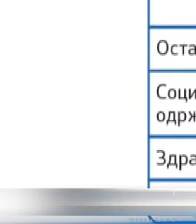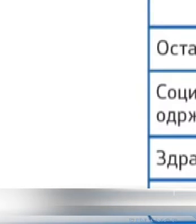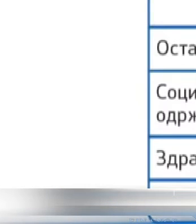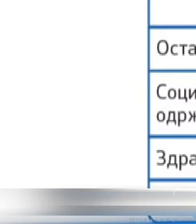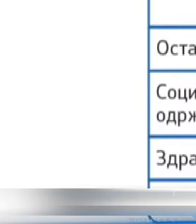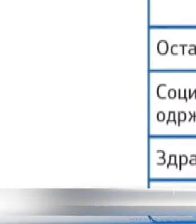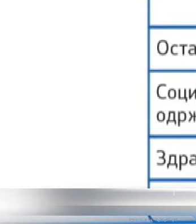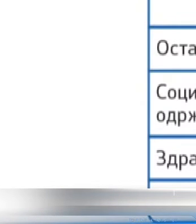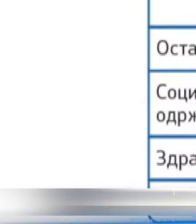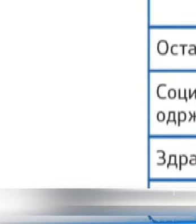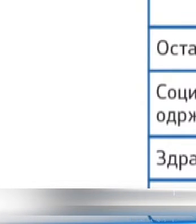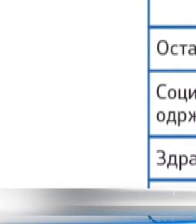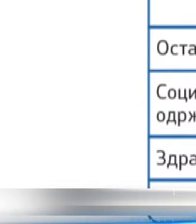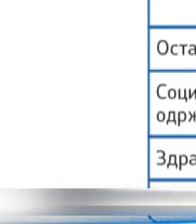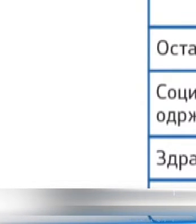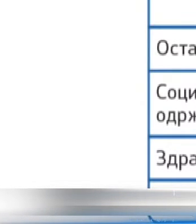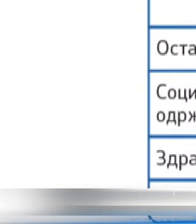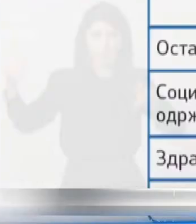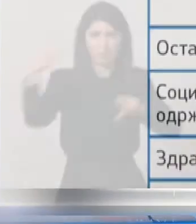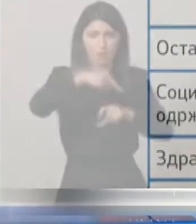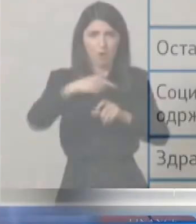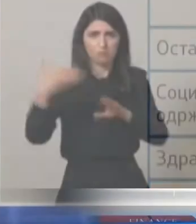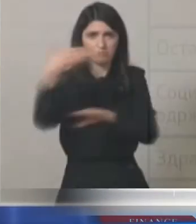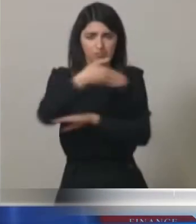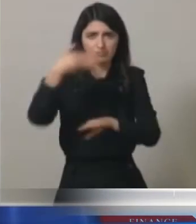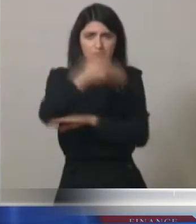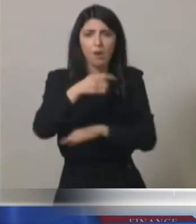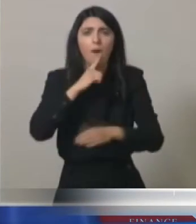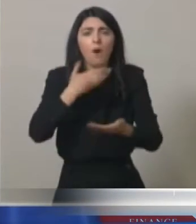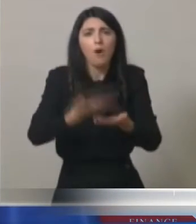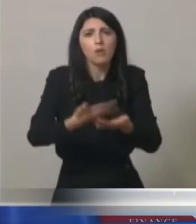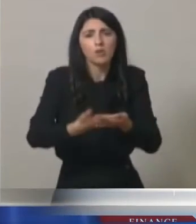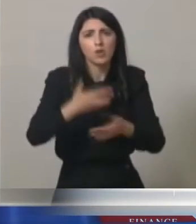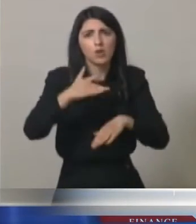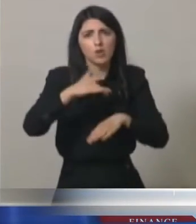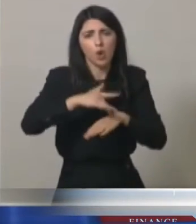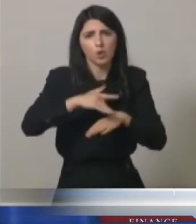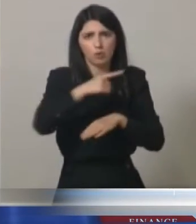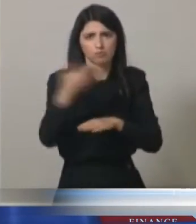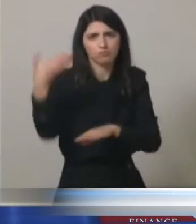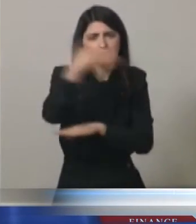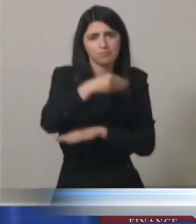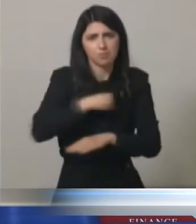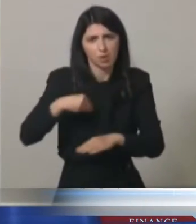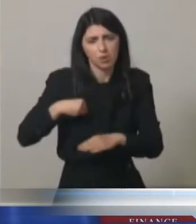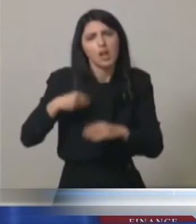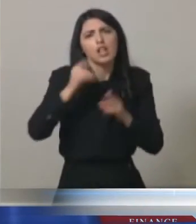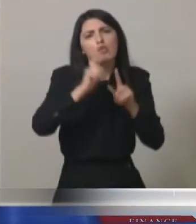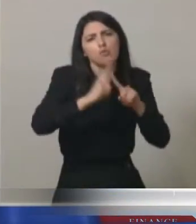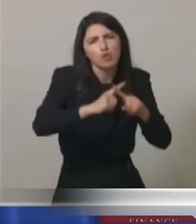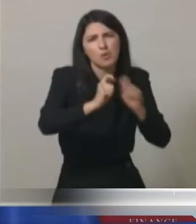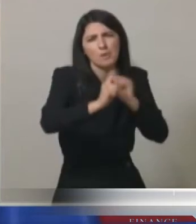граѓаните кои што ги избрале да бидат нивен матичен лекар за да се утврди точниот термин и